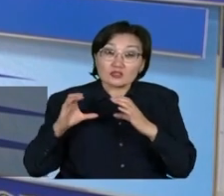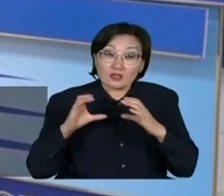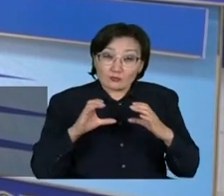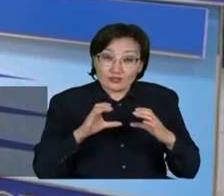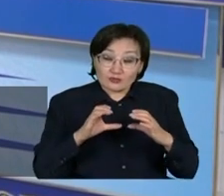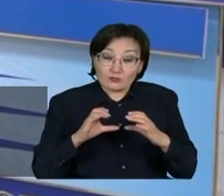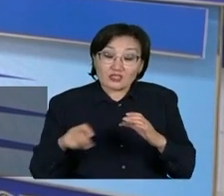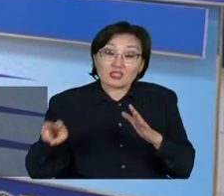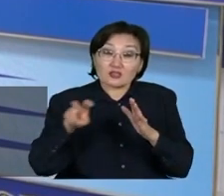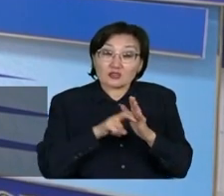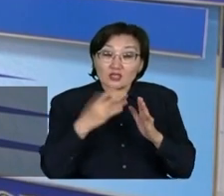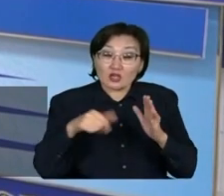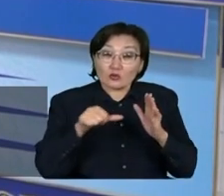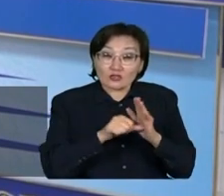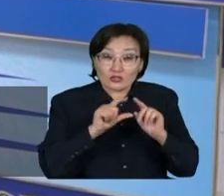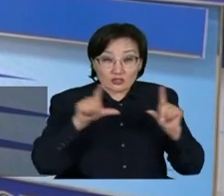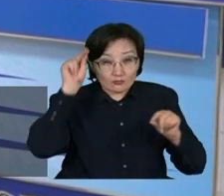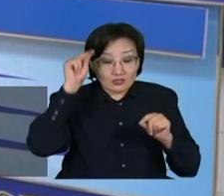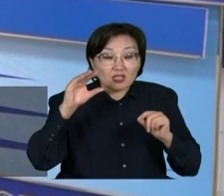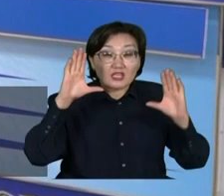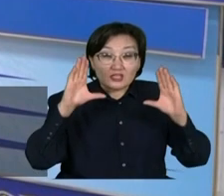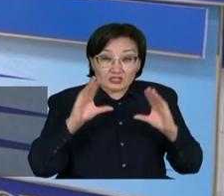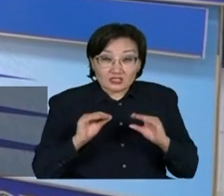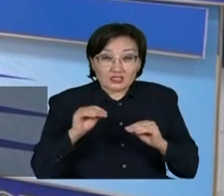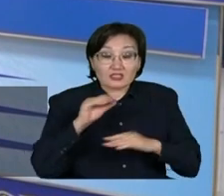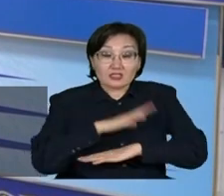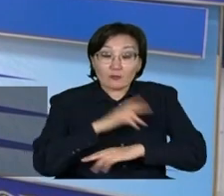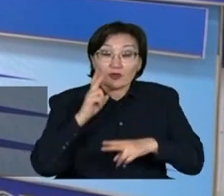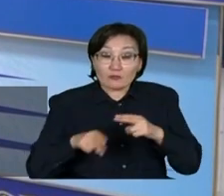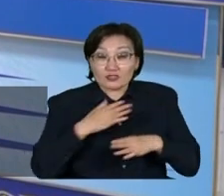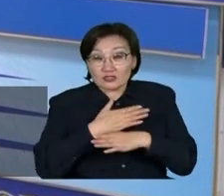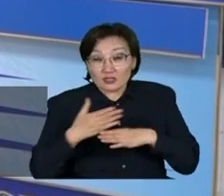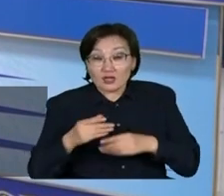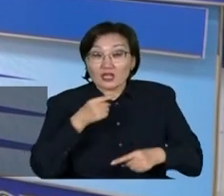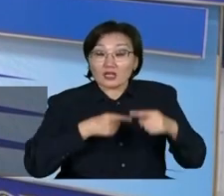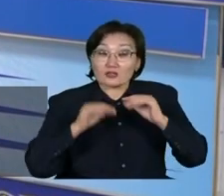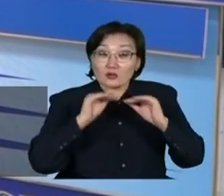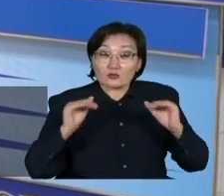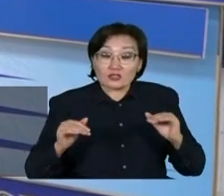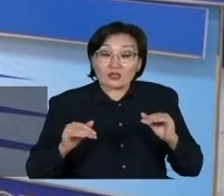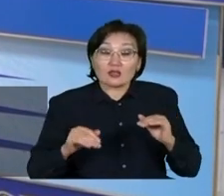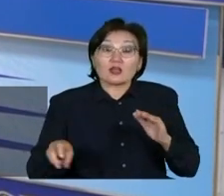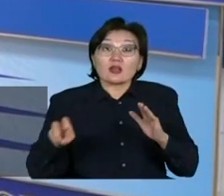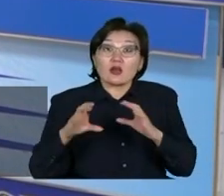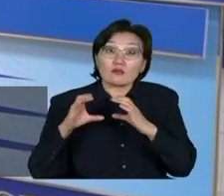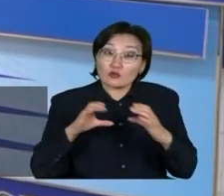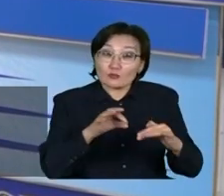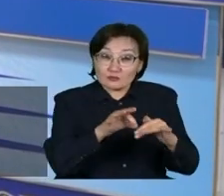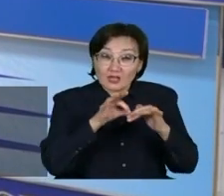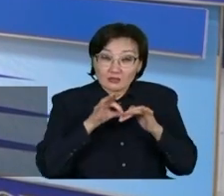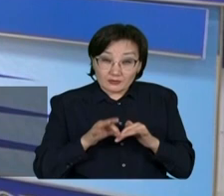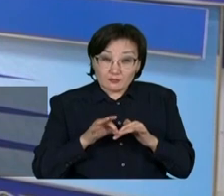алып кетеміз 56-шы мектепке. Кешке сабақтары біткенде қайтадан оқушыларды алған орнымызға қайтадан алып